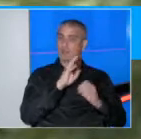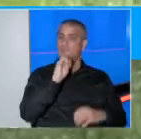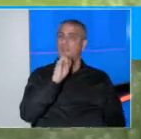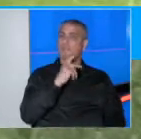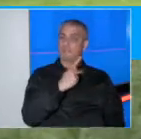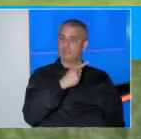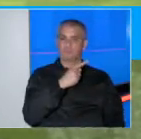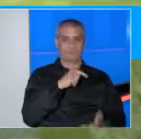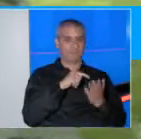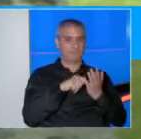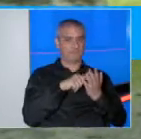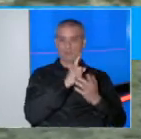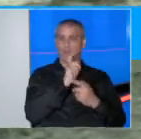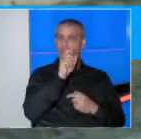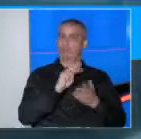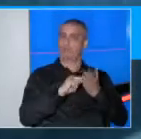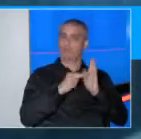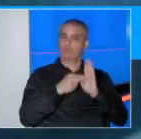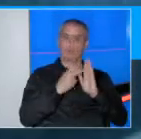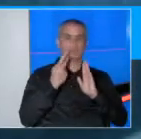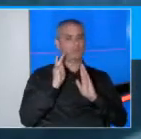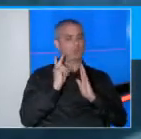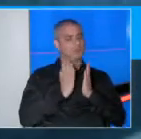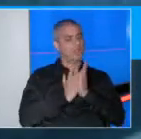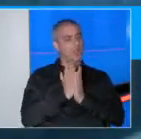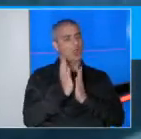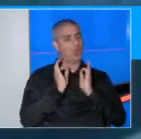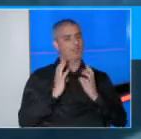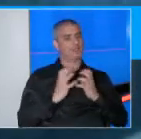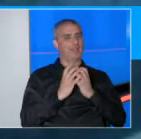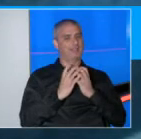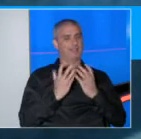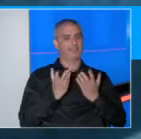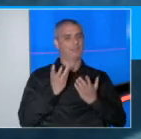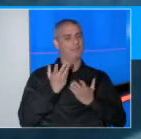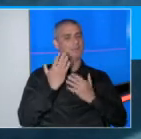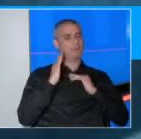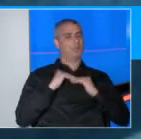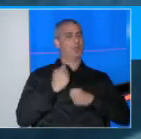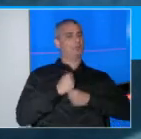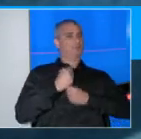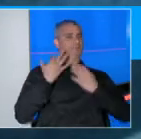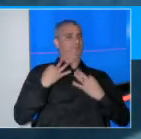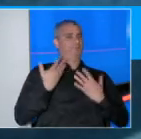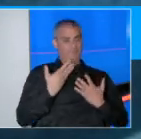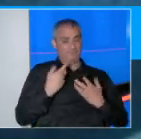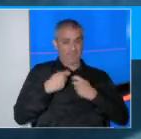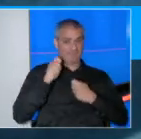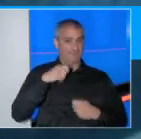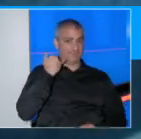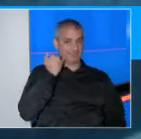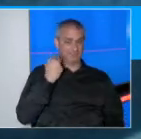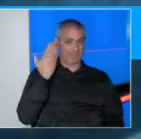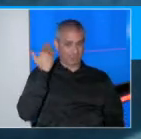פרץ, מכיוון שהיא לא דמות פוליטית, אלא יותר אותנטית, היא אולי פחות ייצוגית מאשר חבר